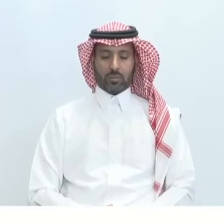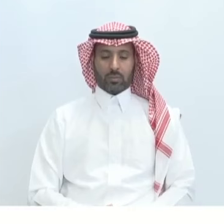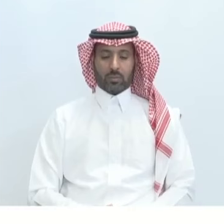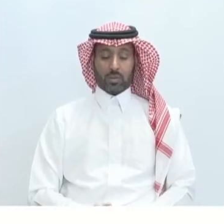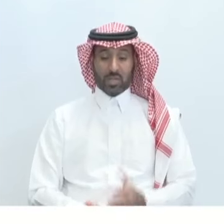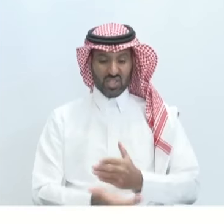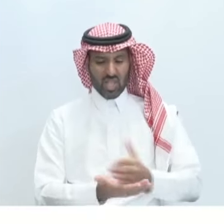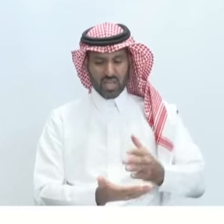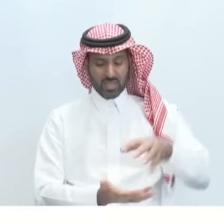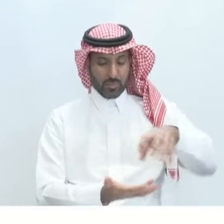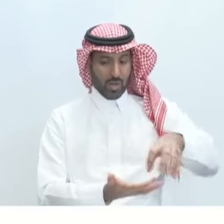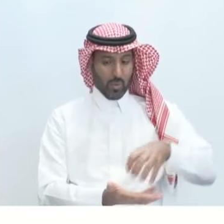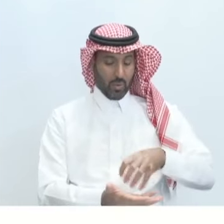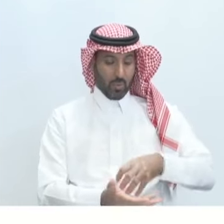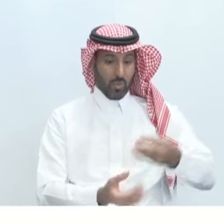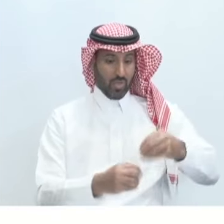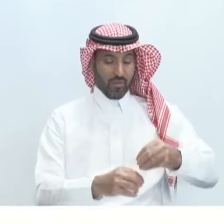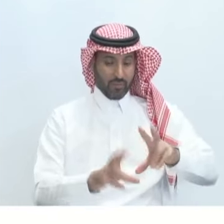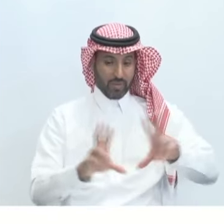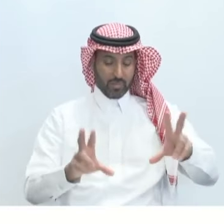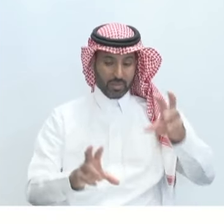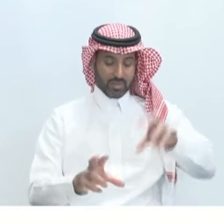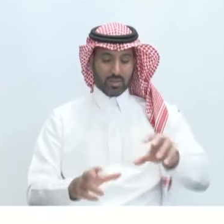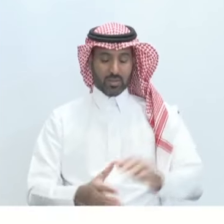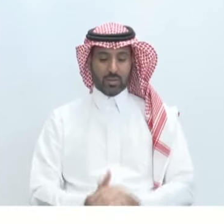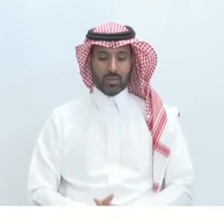لازاله جميع العوائق المضافه في